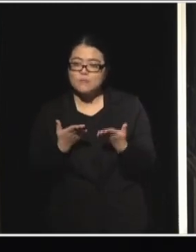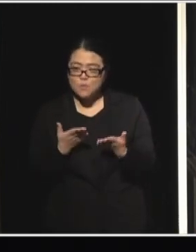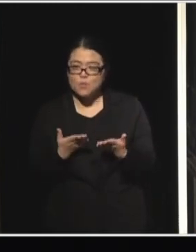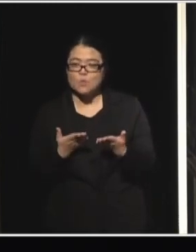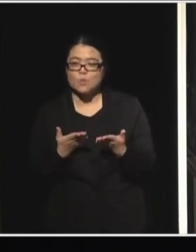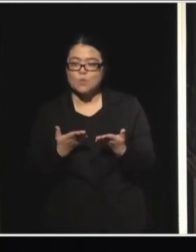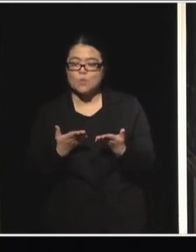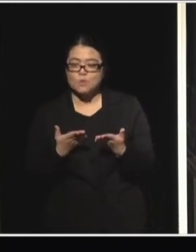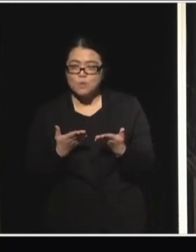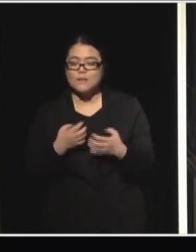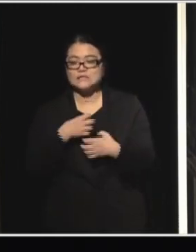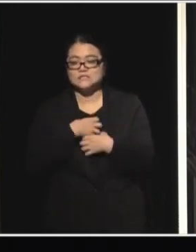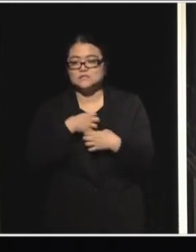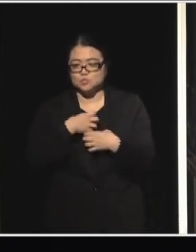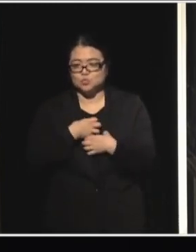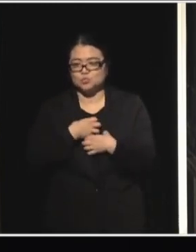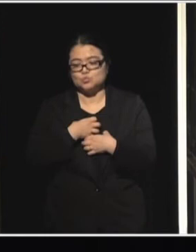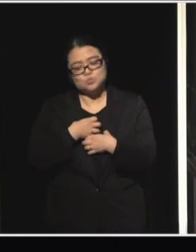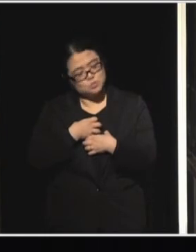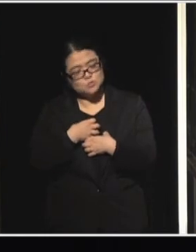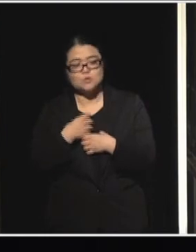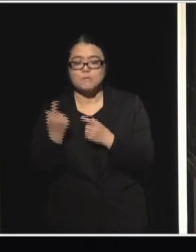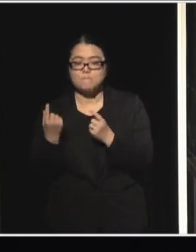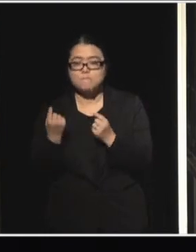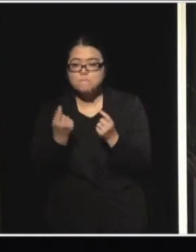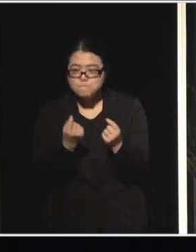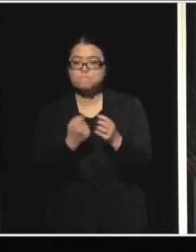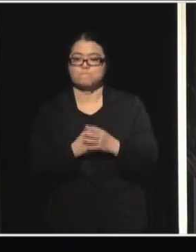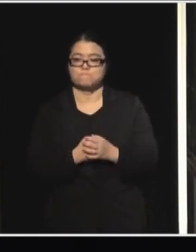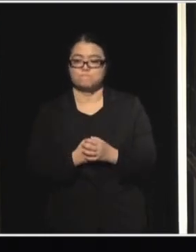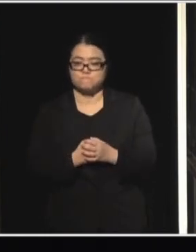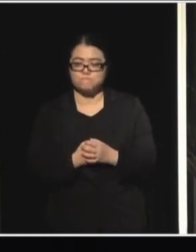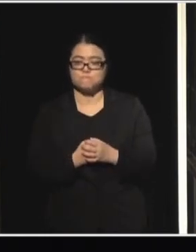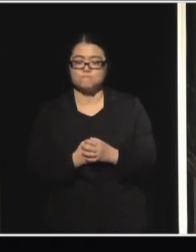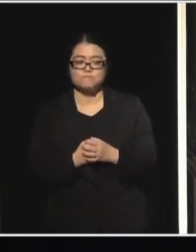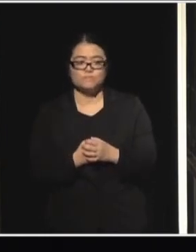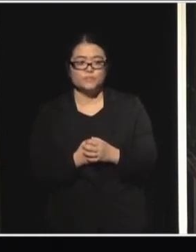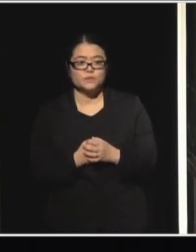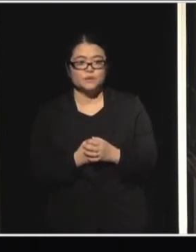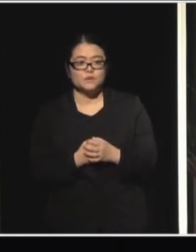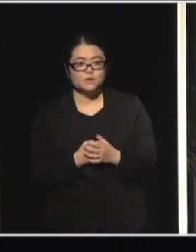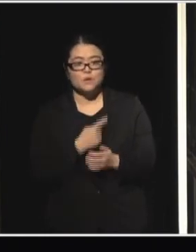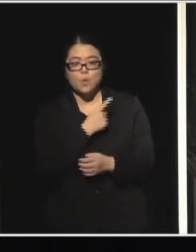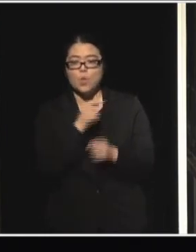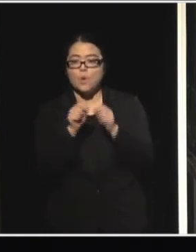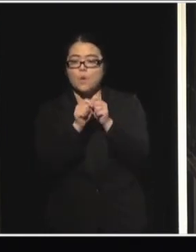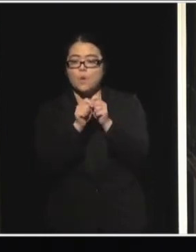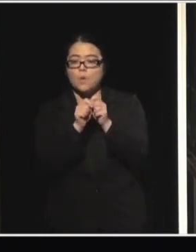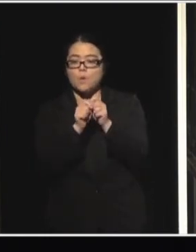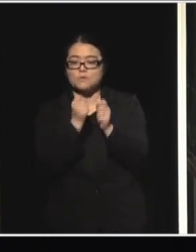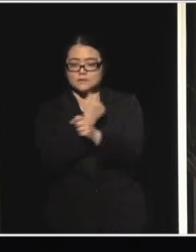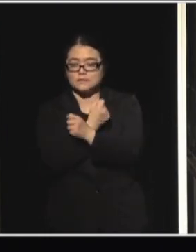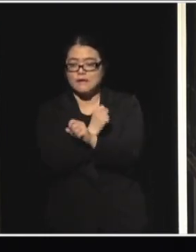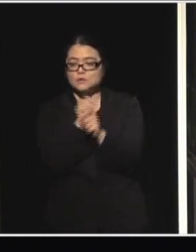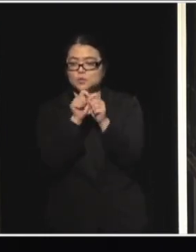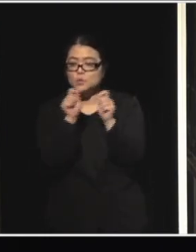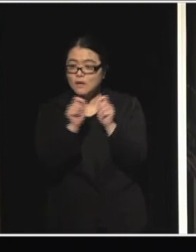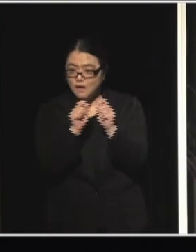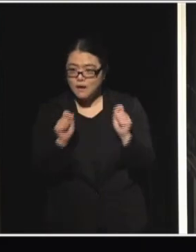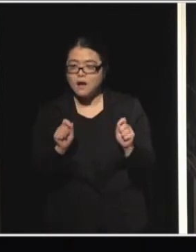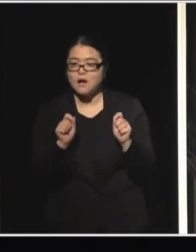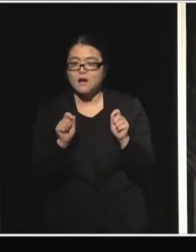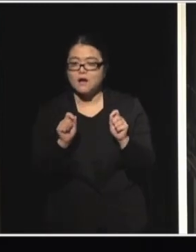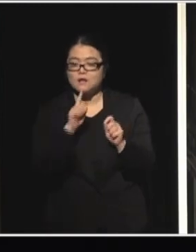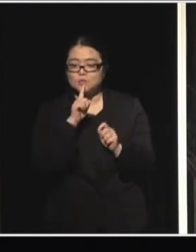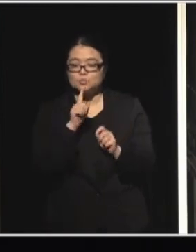リスクはあまり変わらなかったですねあとはこの研究結果では抗がん剤をやっている人というやっ